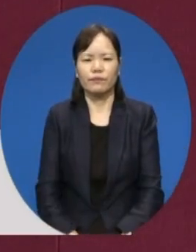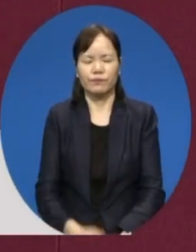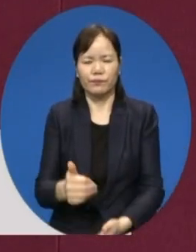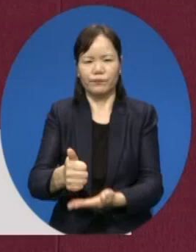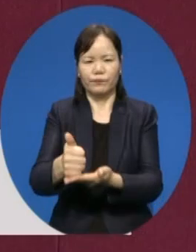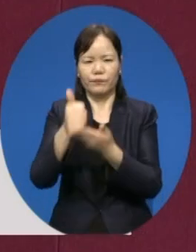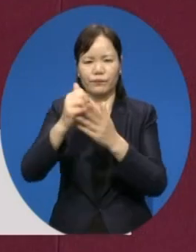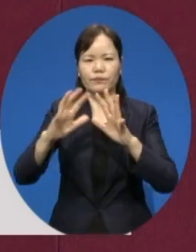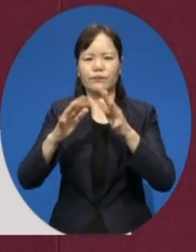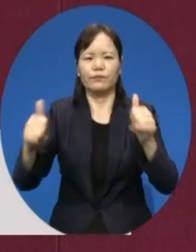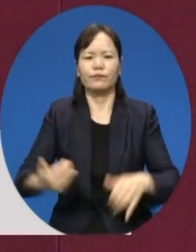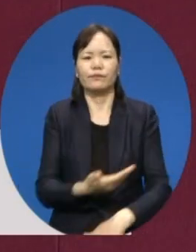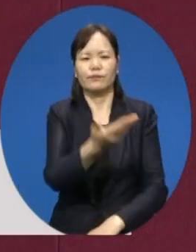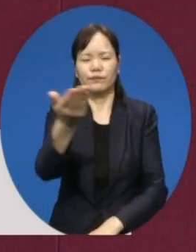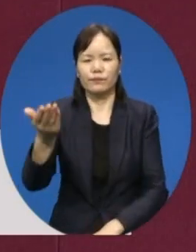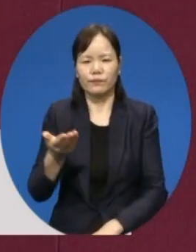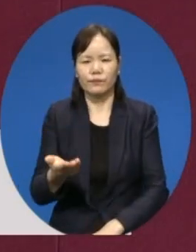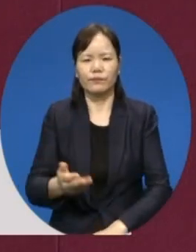존경하는 국민 여러분,